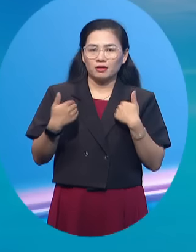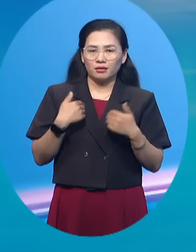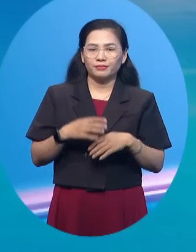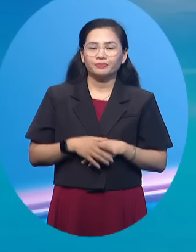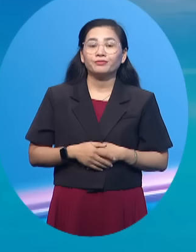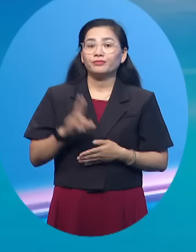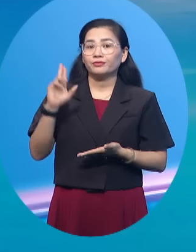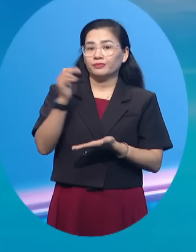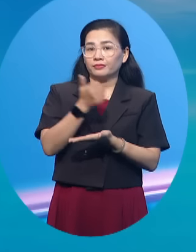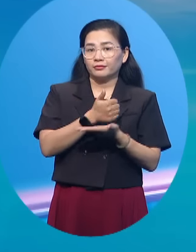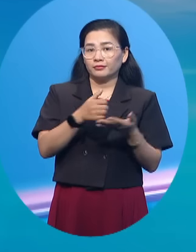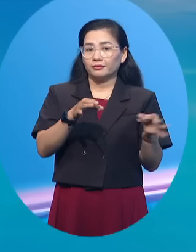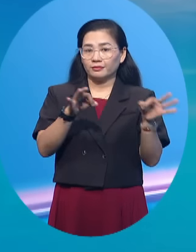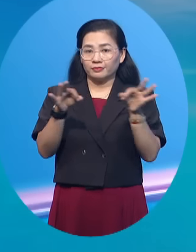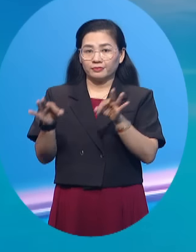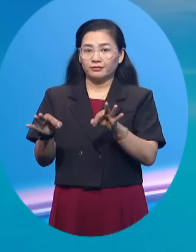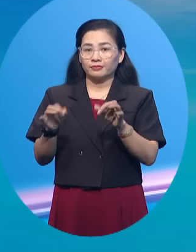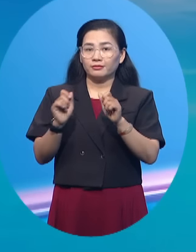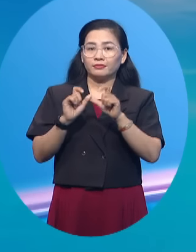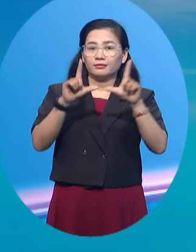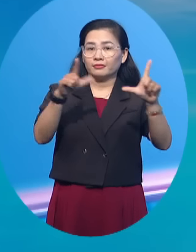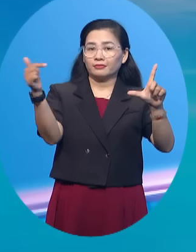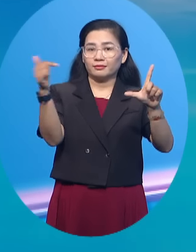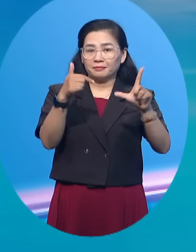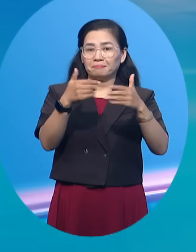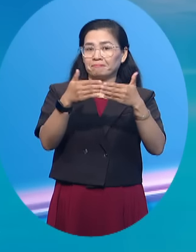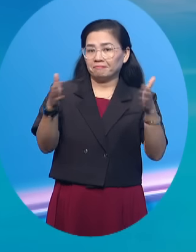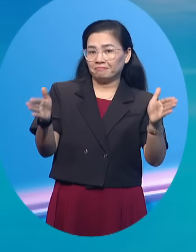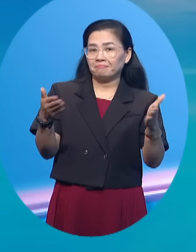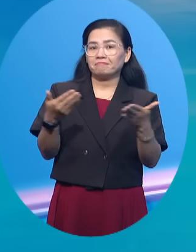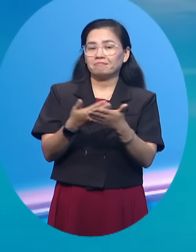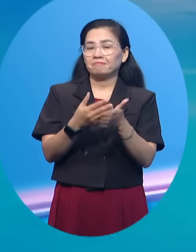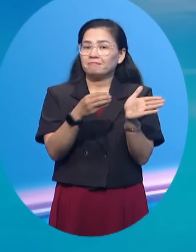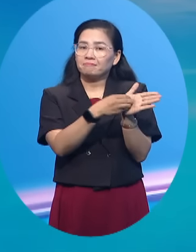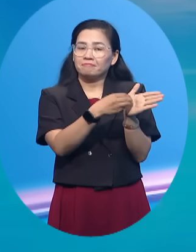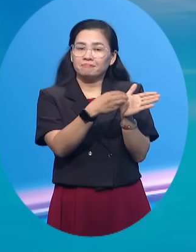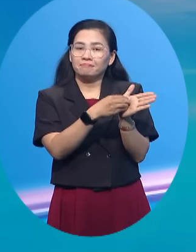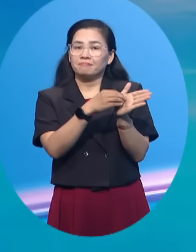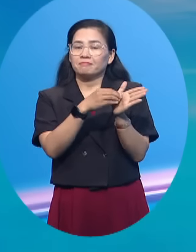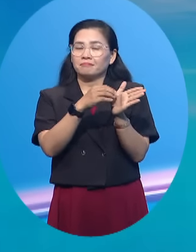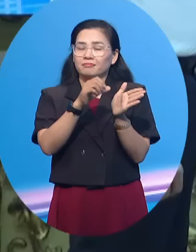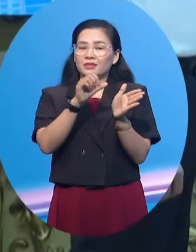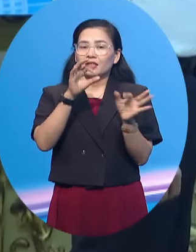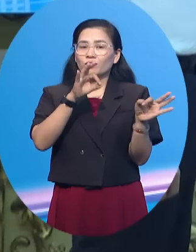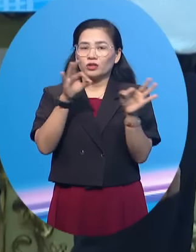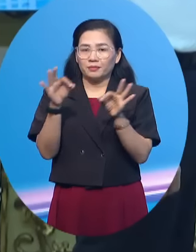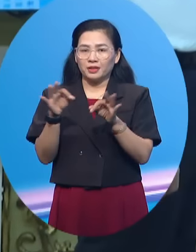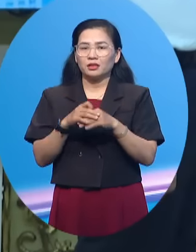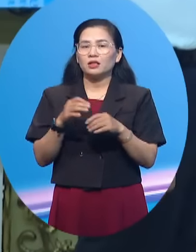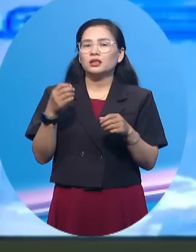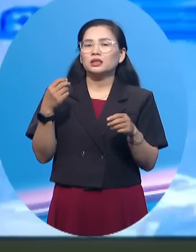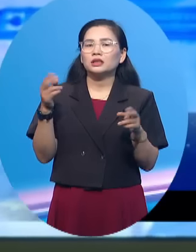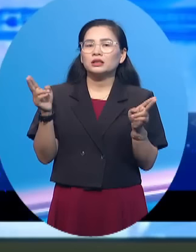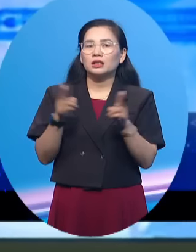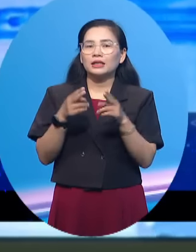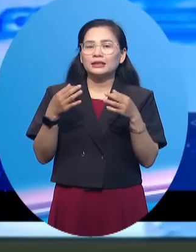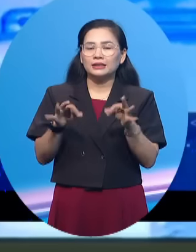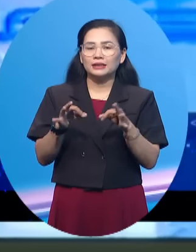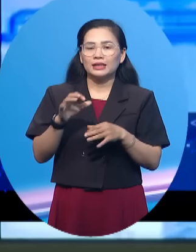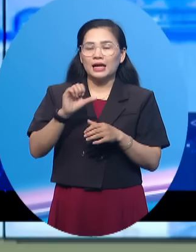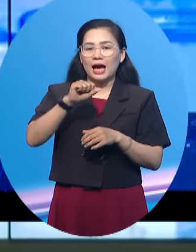Ủy ban Nhân dân thành phố Hồ Chí Minh đã ra mắt ứng dụng công dân số thành phố Hồ Chí Minh, gọi tắt là app công dân số, nhằm kết nối công dân và chính